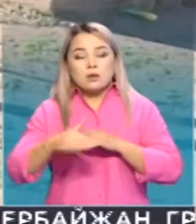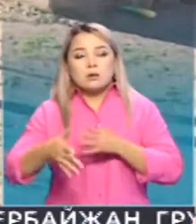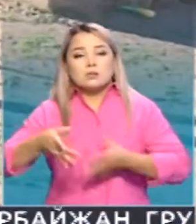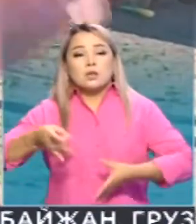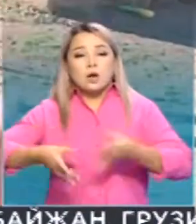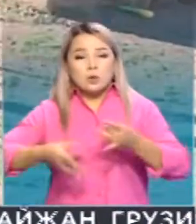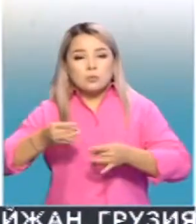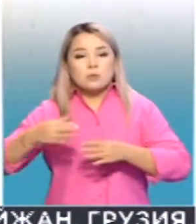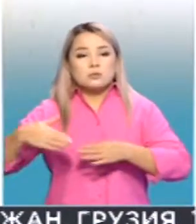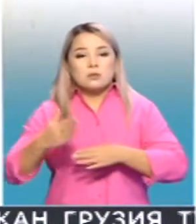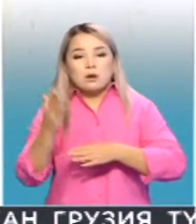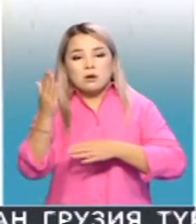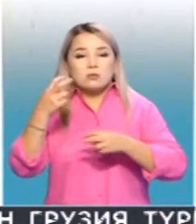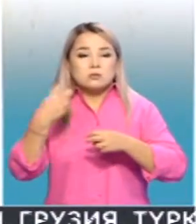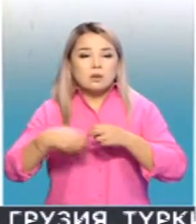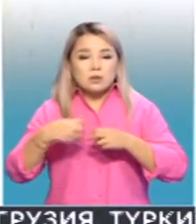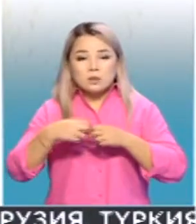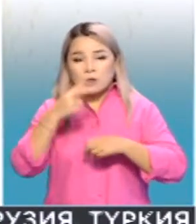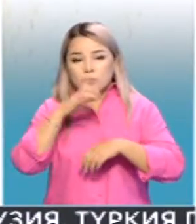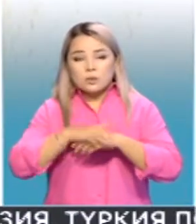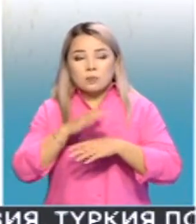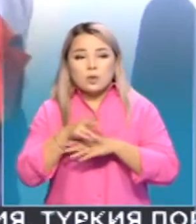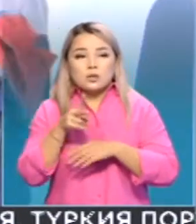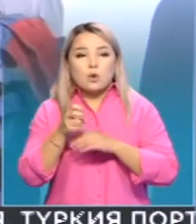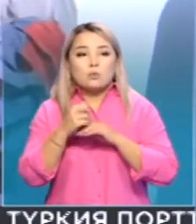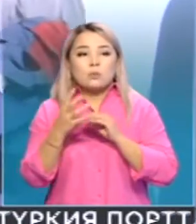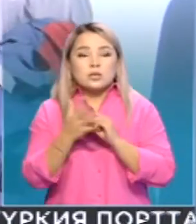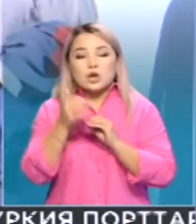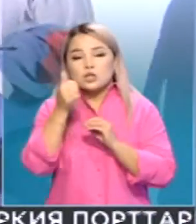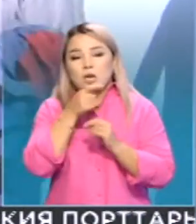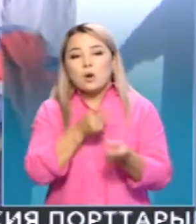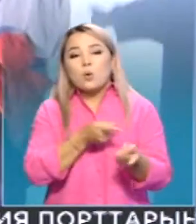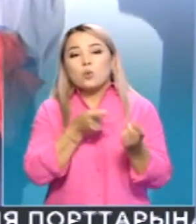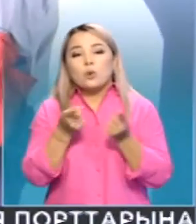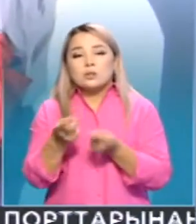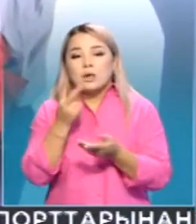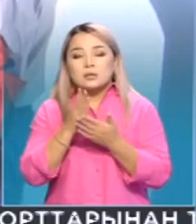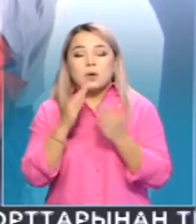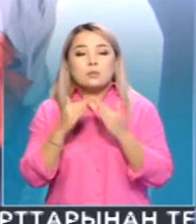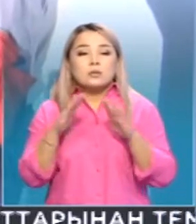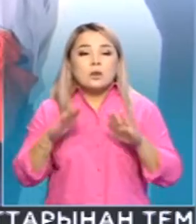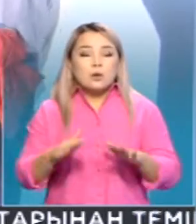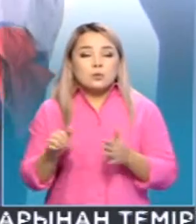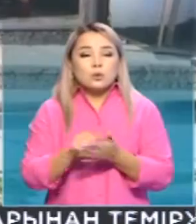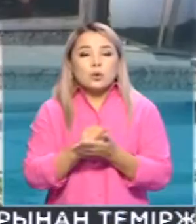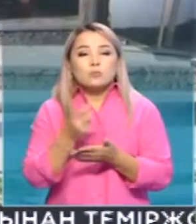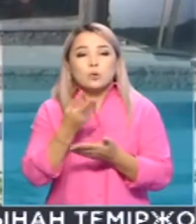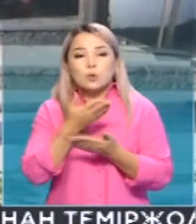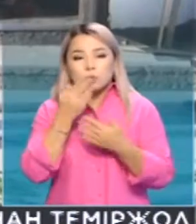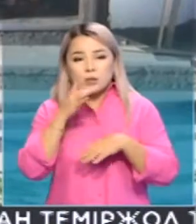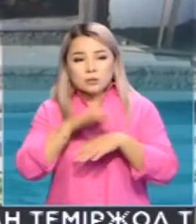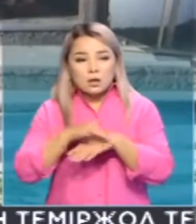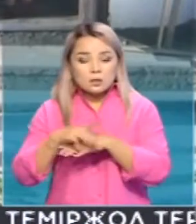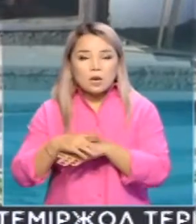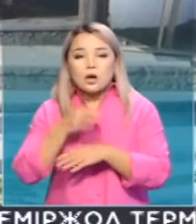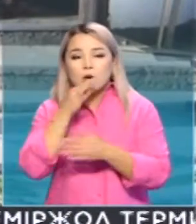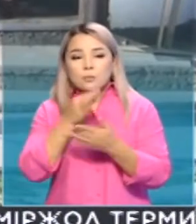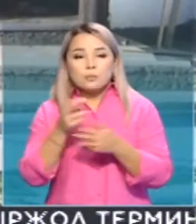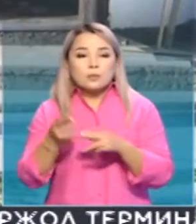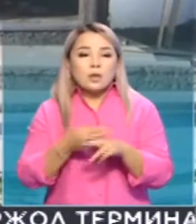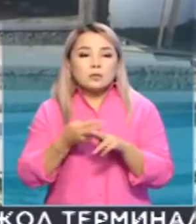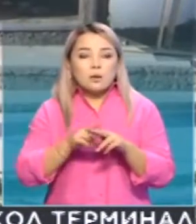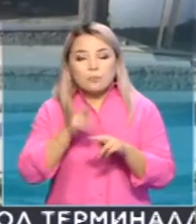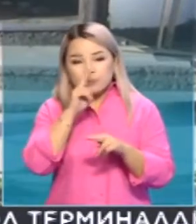жатыр, жыртылып тұр. 2015 жылы электронды форматқа көшкен кезде бұл баспаналардың біраз құжаты болмай шығады. Сөйтсе жауапсыз мамандар